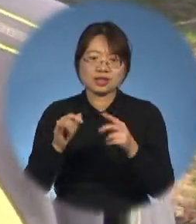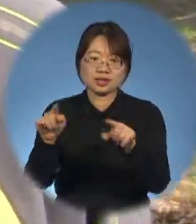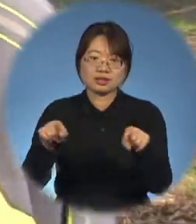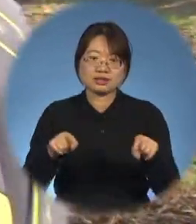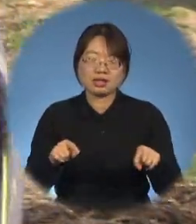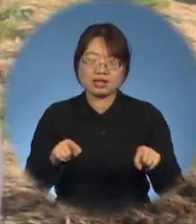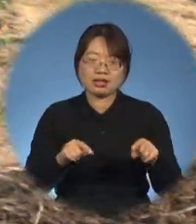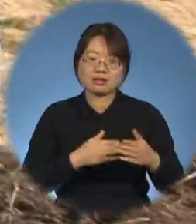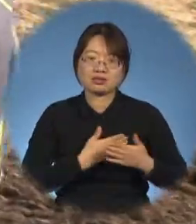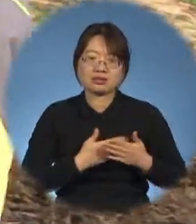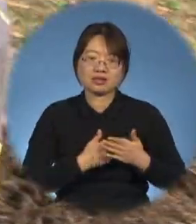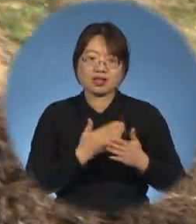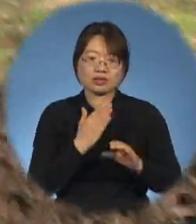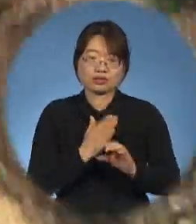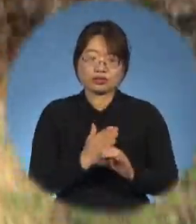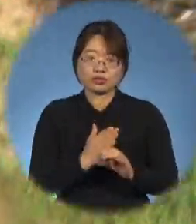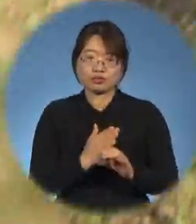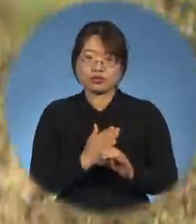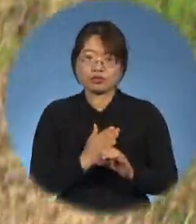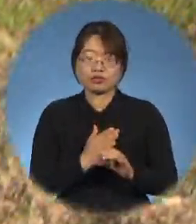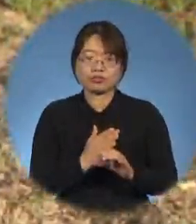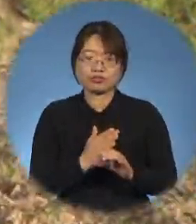긴장감이 흐르는 이때